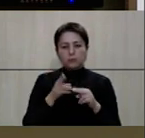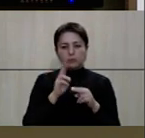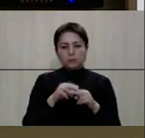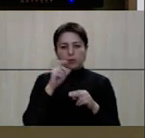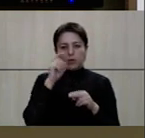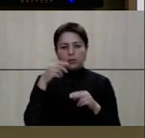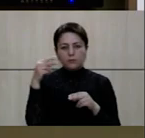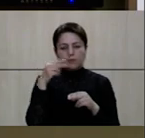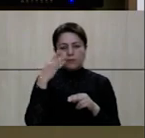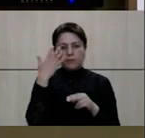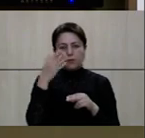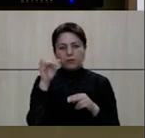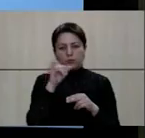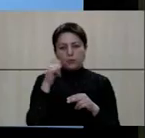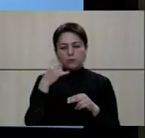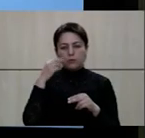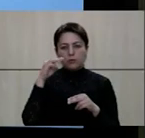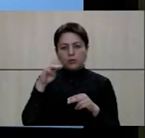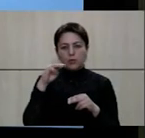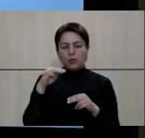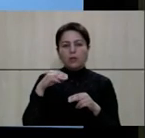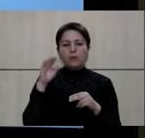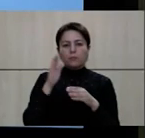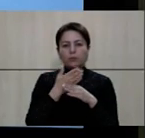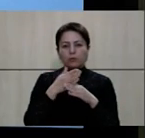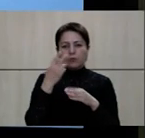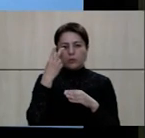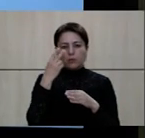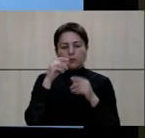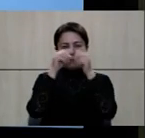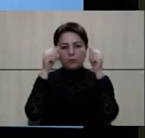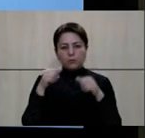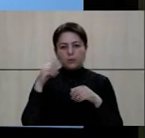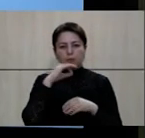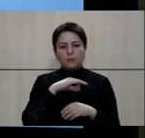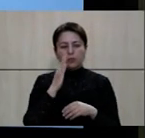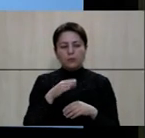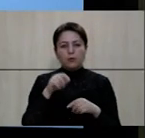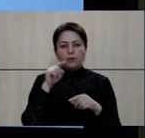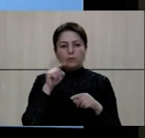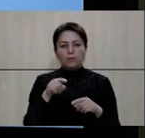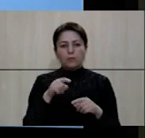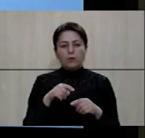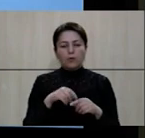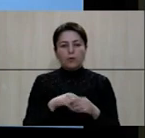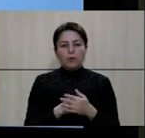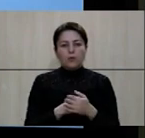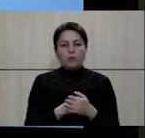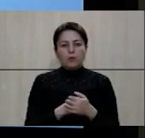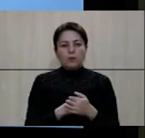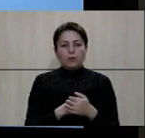v ko'paytirilgan t bo'luv 2 formulasidan foydalanamiz. Bu ixolot deb nomlangan asbob